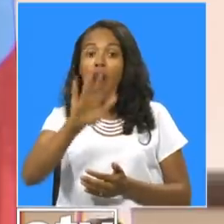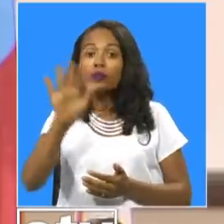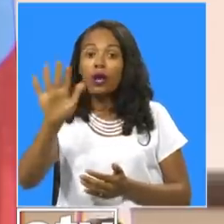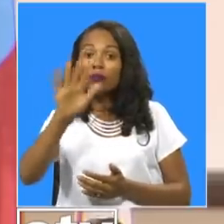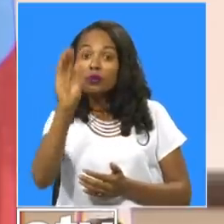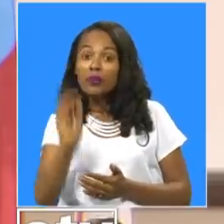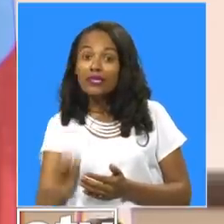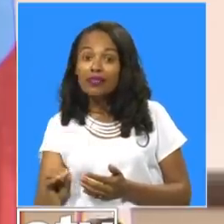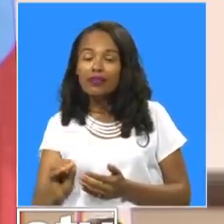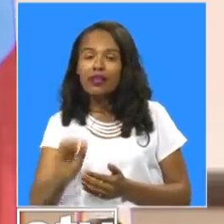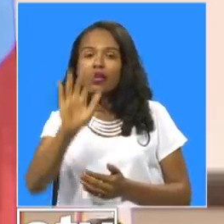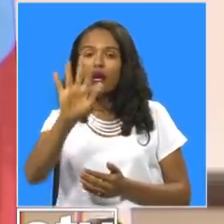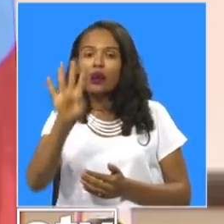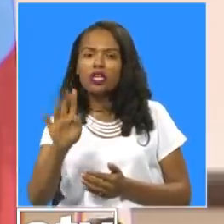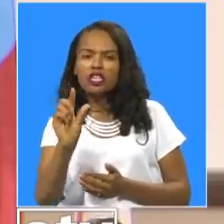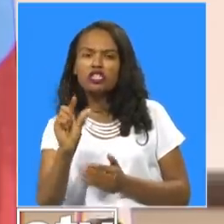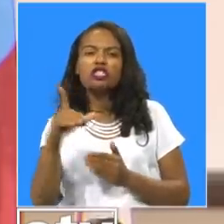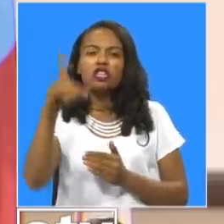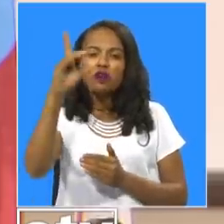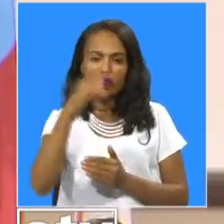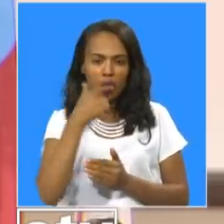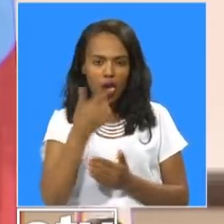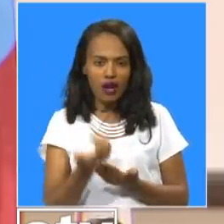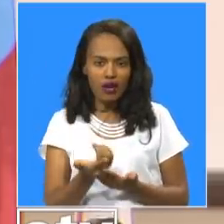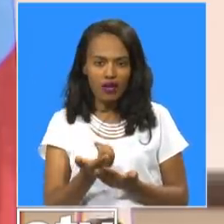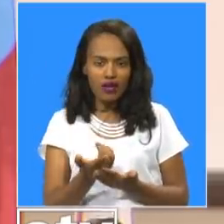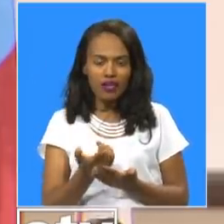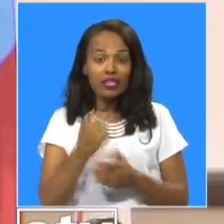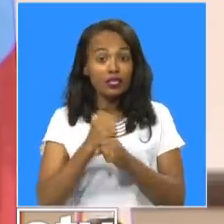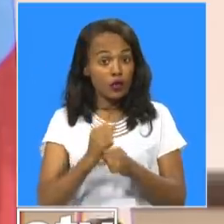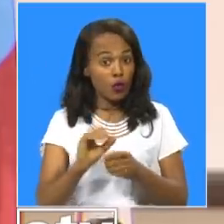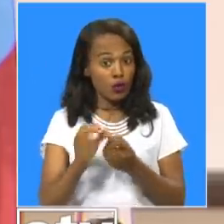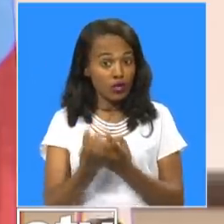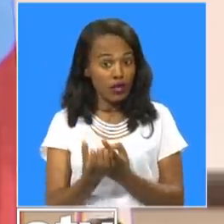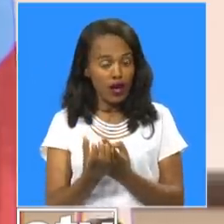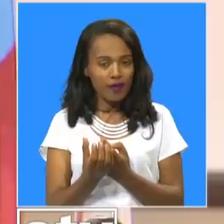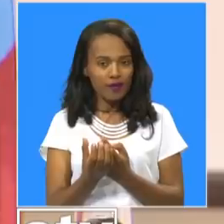55% ገደማ ከ54 ትንሽ ከፍሏል። አሁን የስራው ሁኔታ